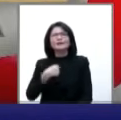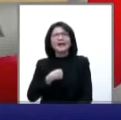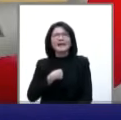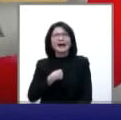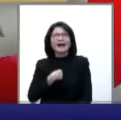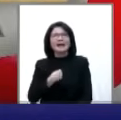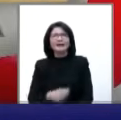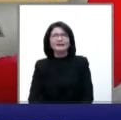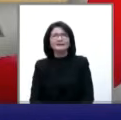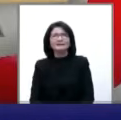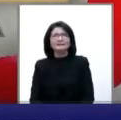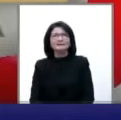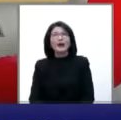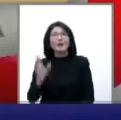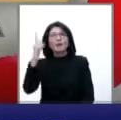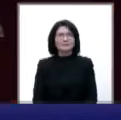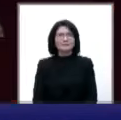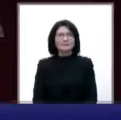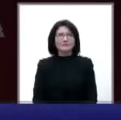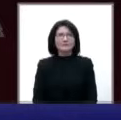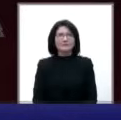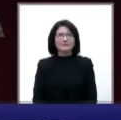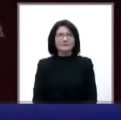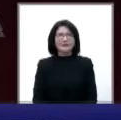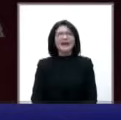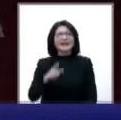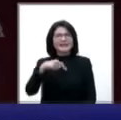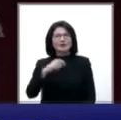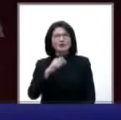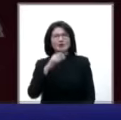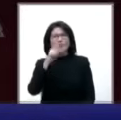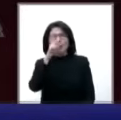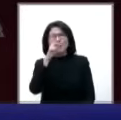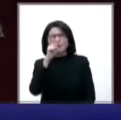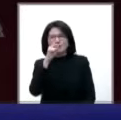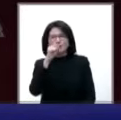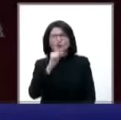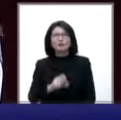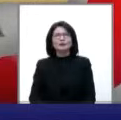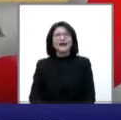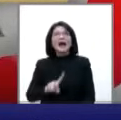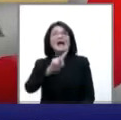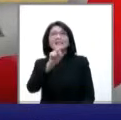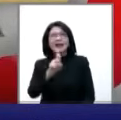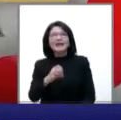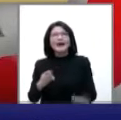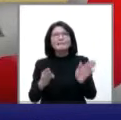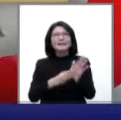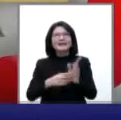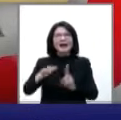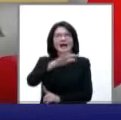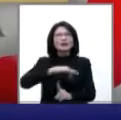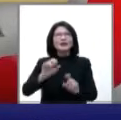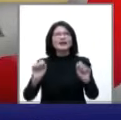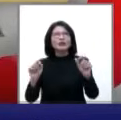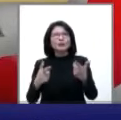jarak terhadap si pokok serangan itu sendiri sehingga tidak ada kebocoran-kebocoran emosi yang tidak perlu begitu nah kemudian kalau kita